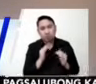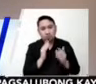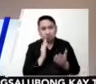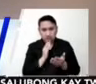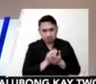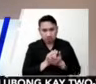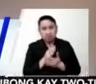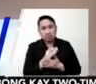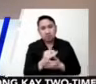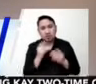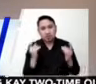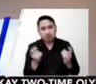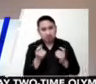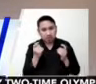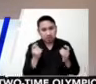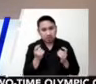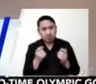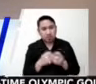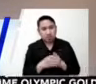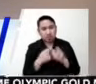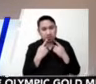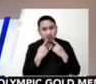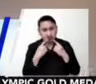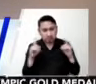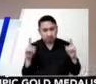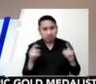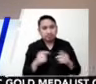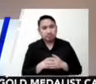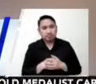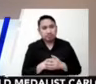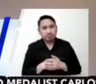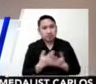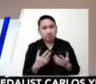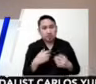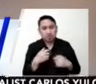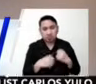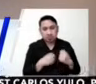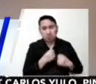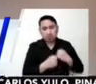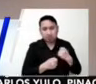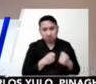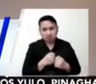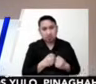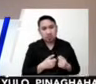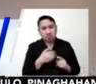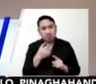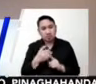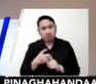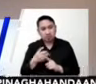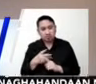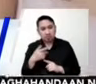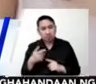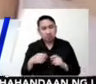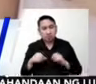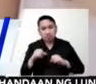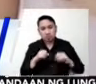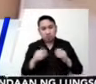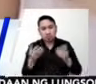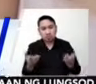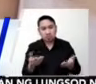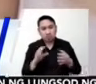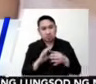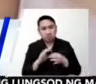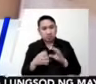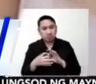na lang po natin yung mga ginawa po ng pag hihirap pagsasakripisyo ng bawat atletang Pilipino dito sa Olympics para sa